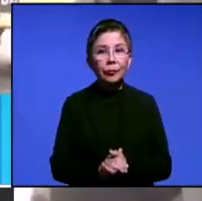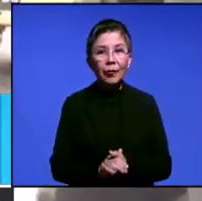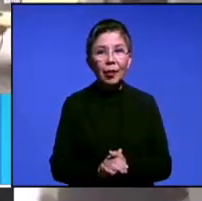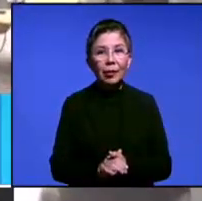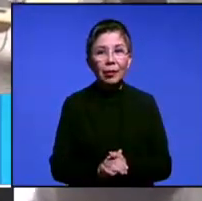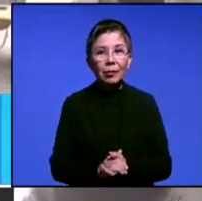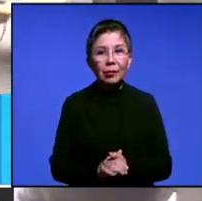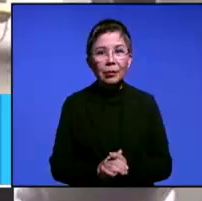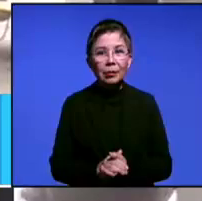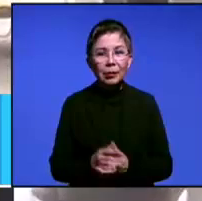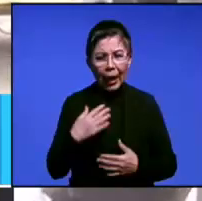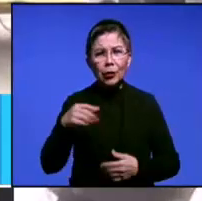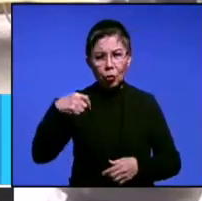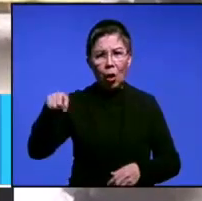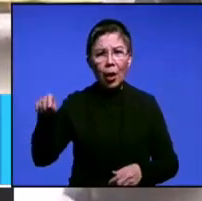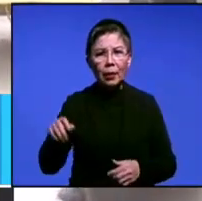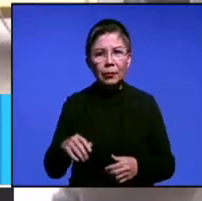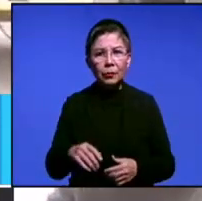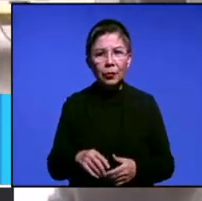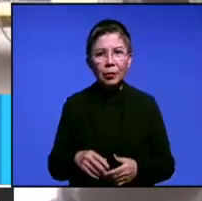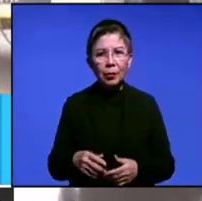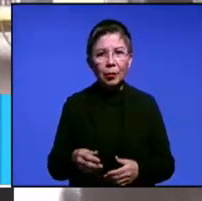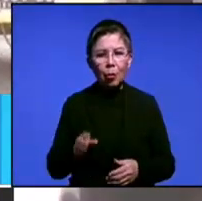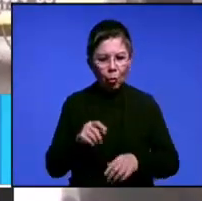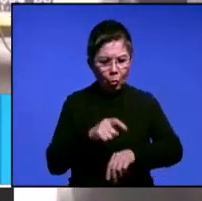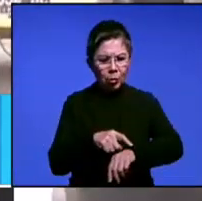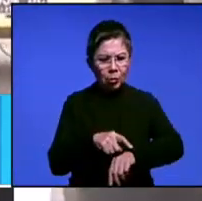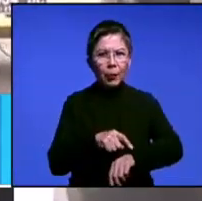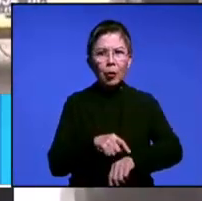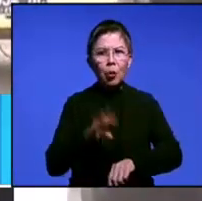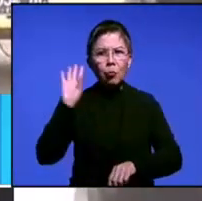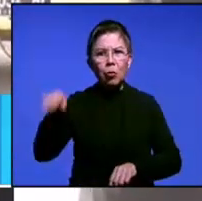Memang Rizal enggak sekolah? Sekolah kenapa sudah pulang jam begini?